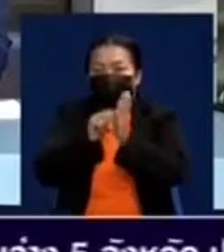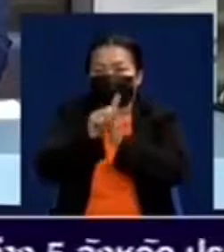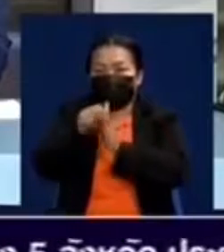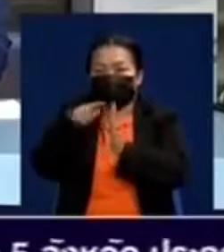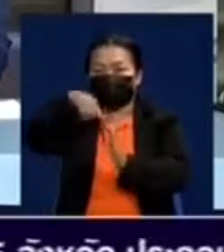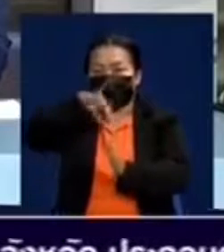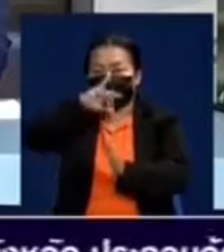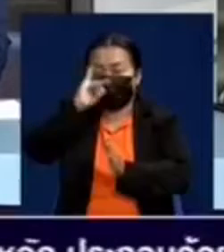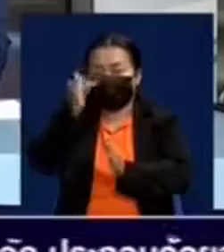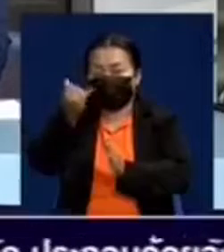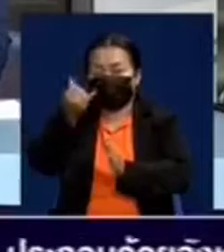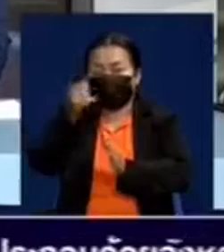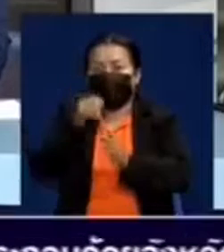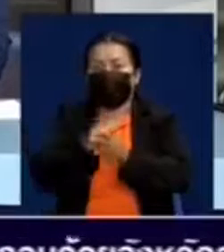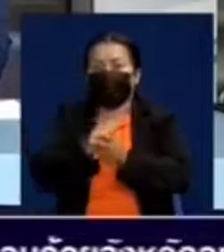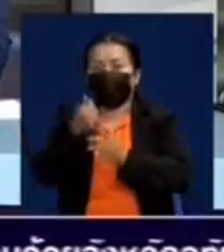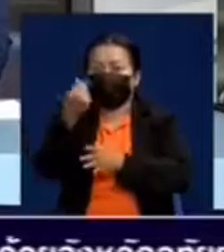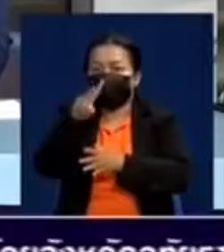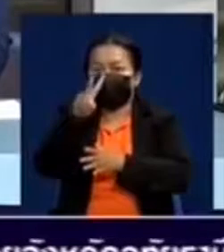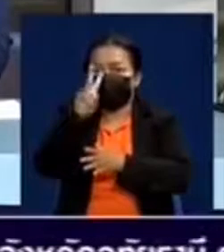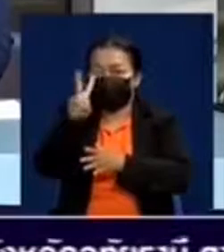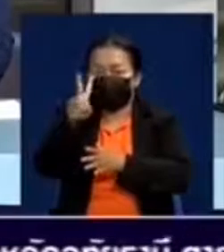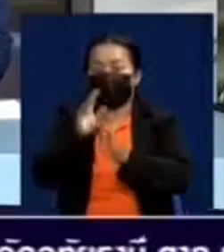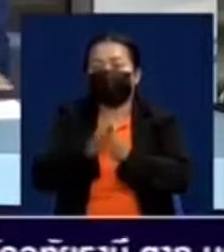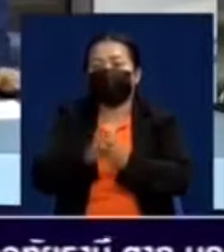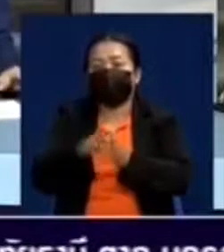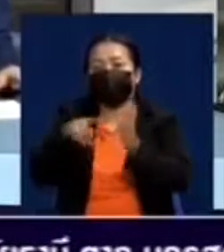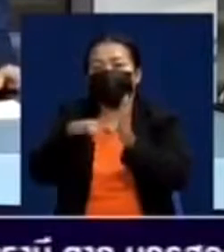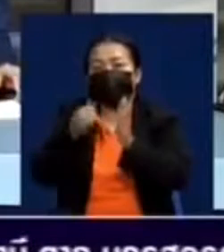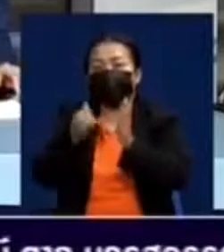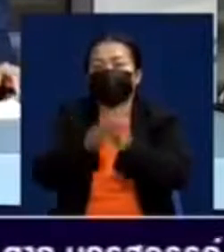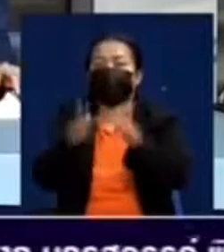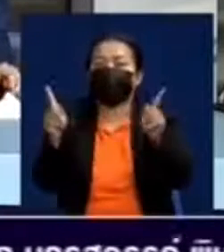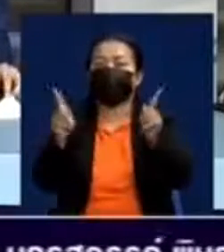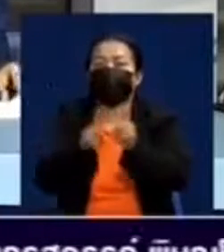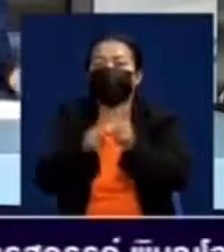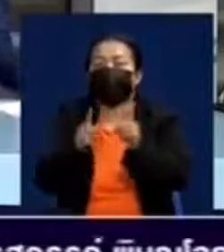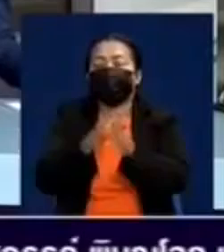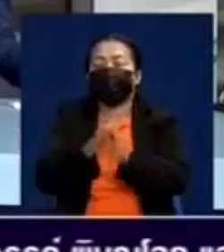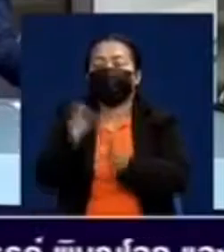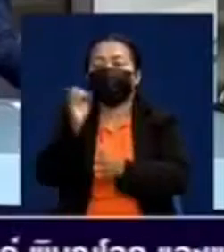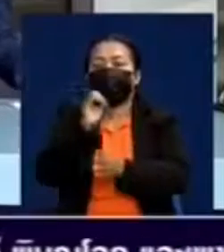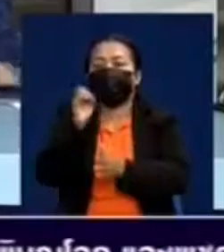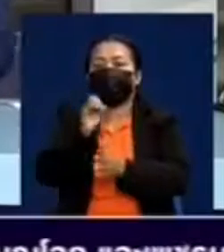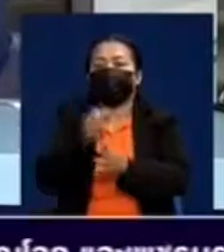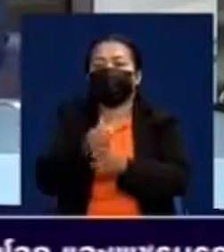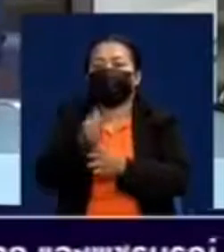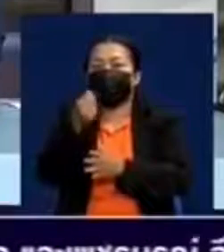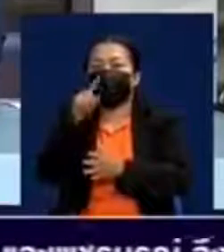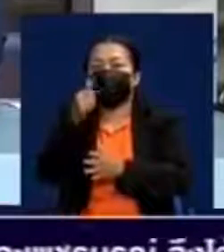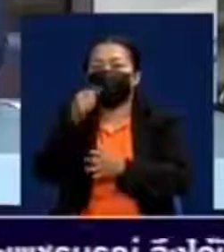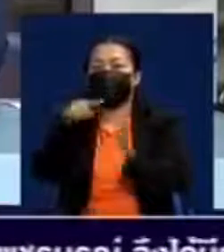พะเยาแม่ฮ่องสอนน่านแล้วก็อุทัยธานีนะคะ11จังหวัดขอให้เป็นเลข0ต่อไปเรื่อยๆนะคะเป็นกำลังใจให้ด้วยค่ะ